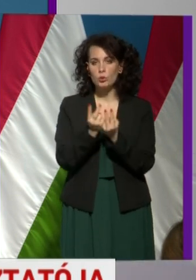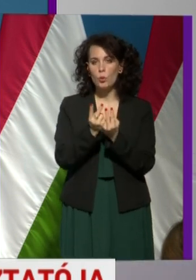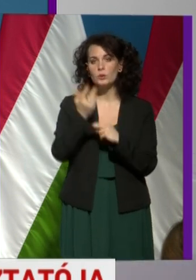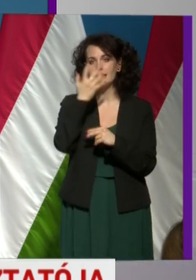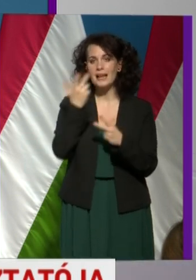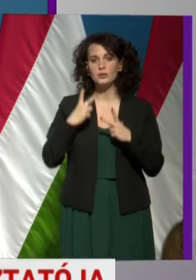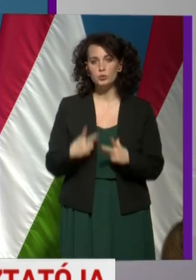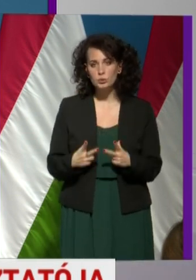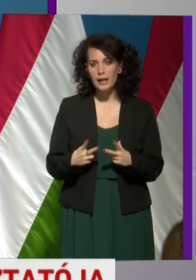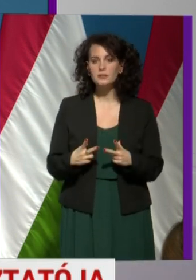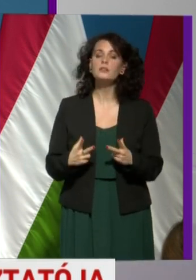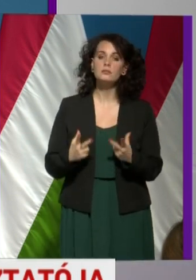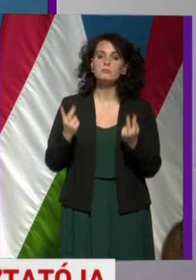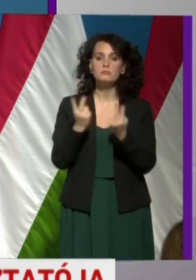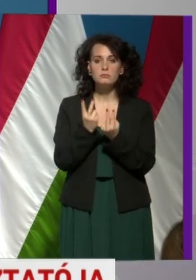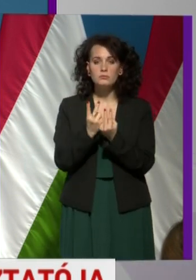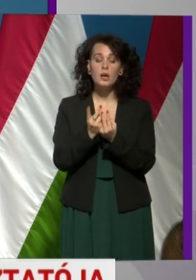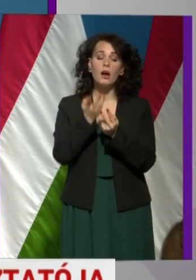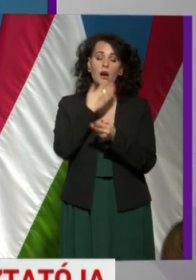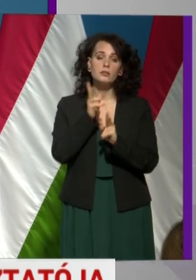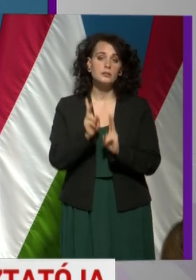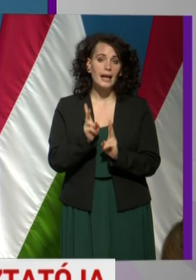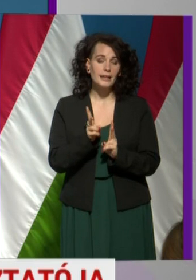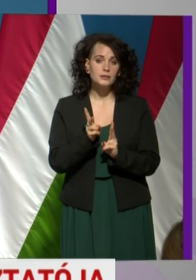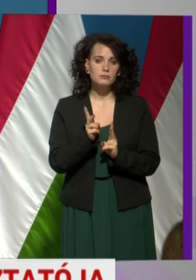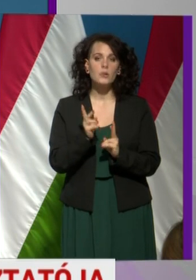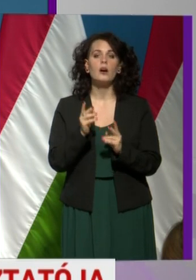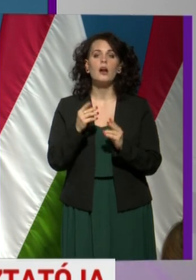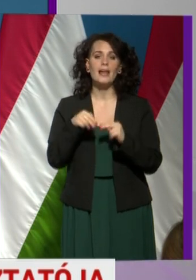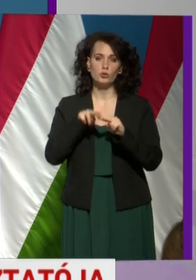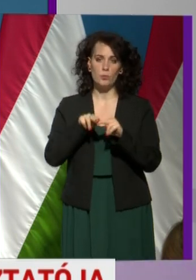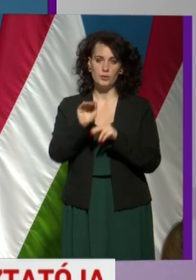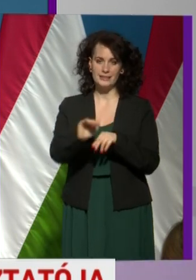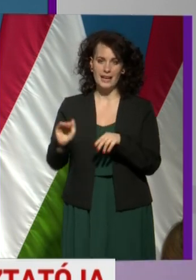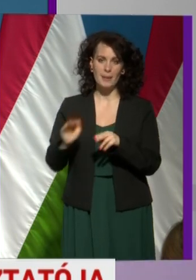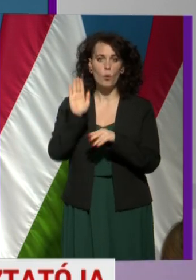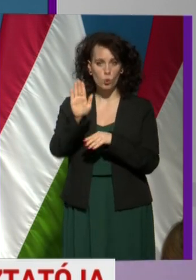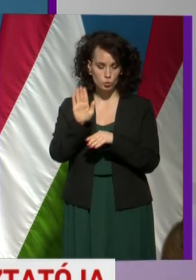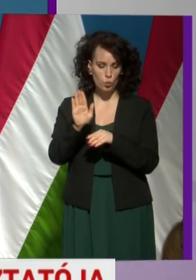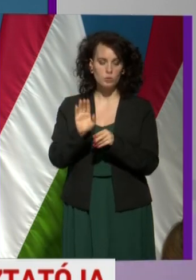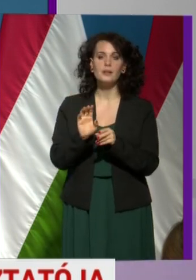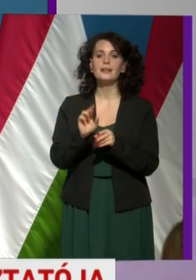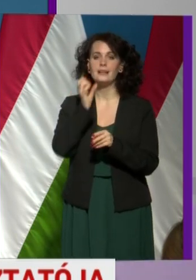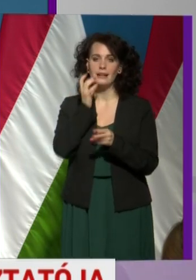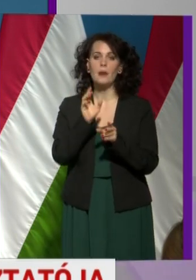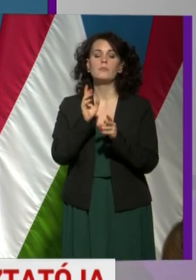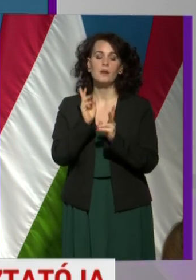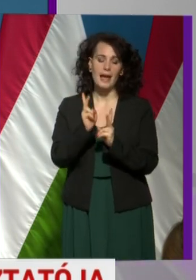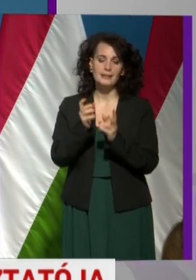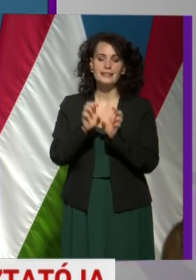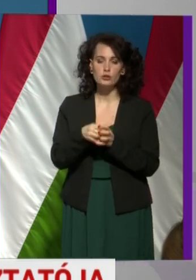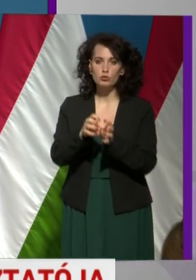a nyári szünidő időszakához lehetőleg a legtöbb gyereket otthon hasonlóan kis csoportokban